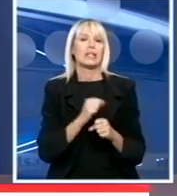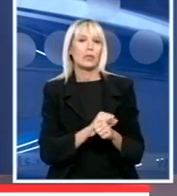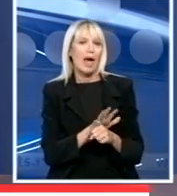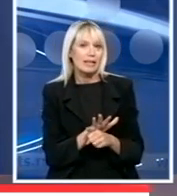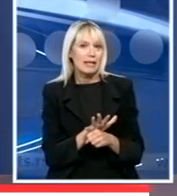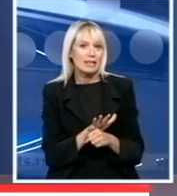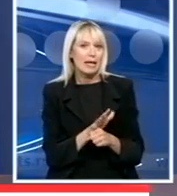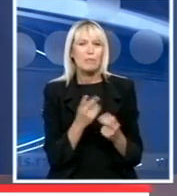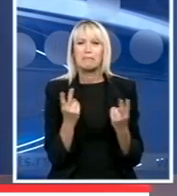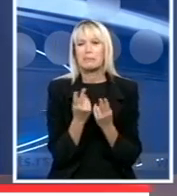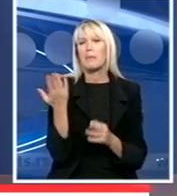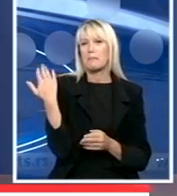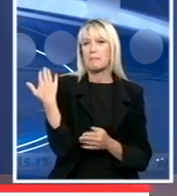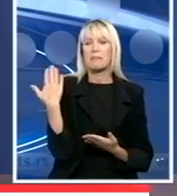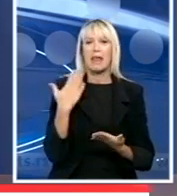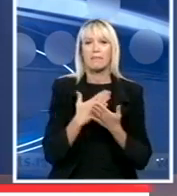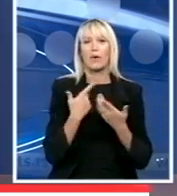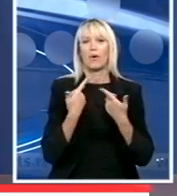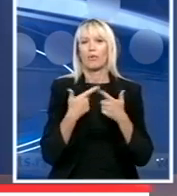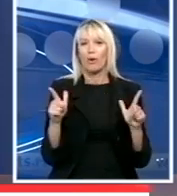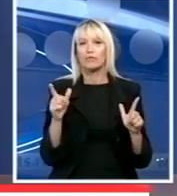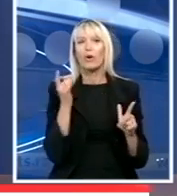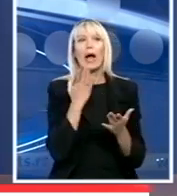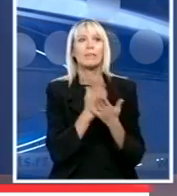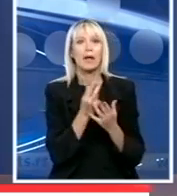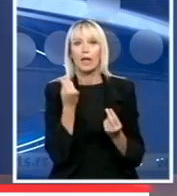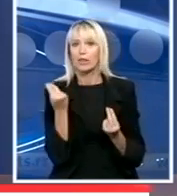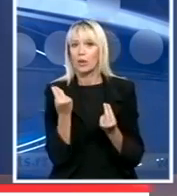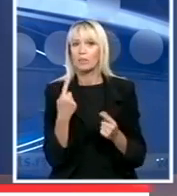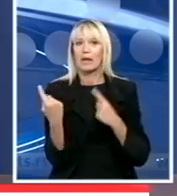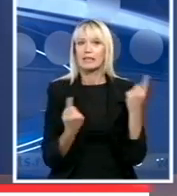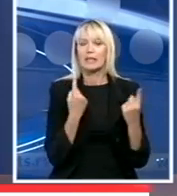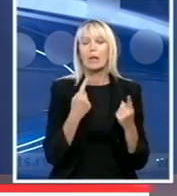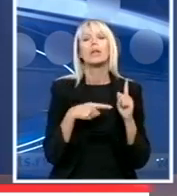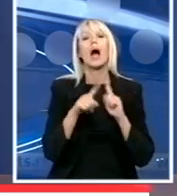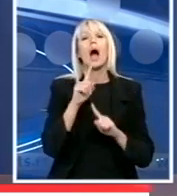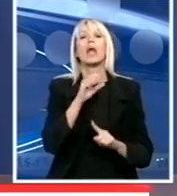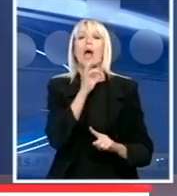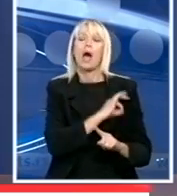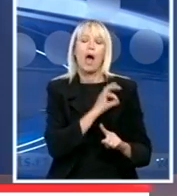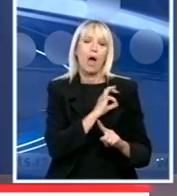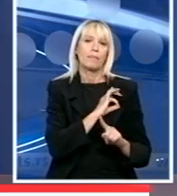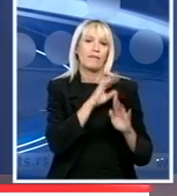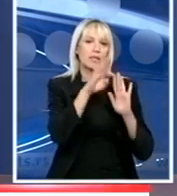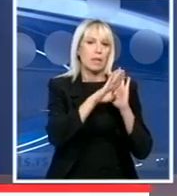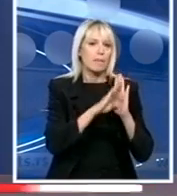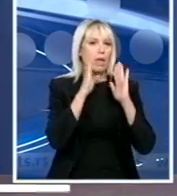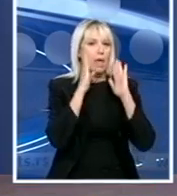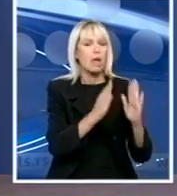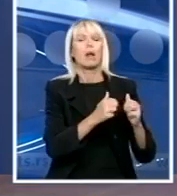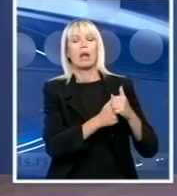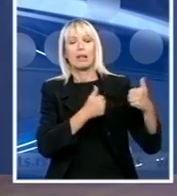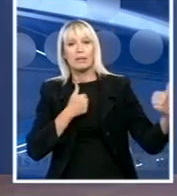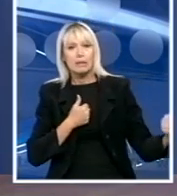što je bilo i ranije dozvoljeno, uz strogo poštovanje mere